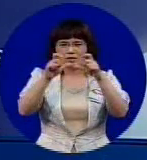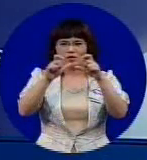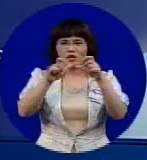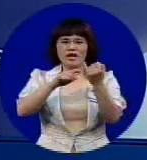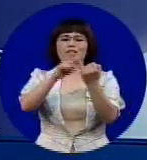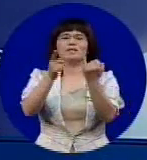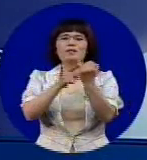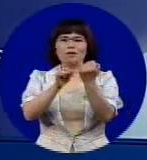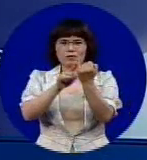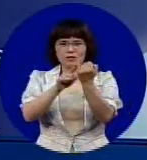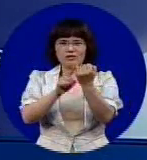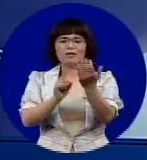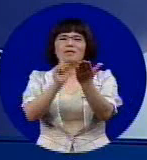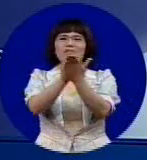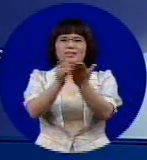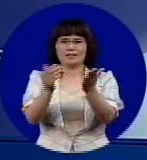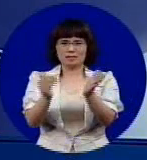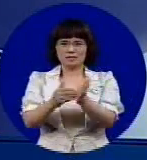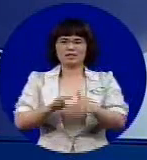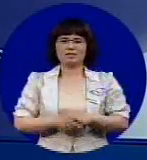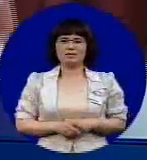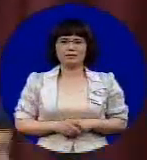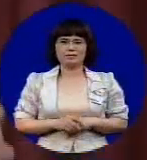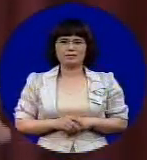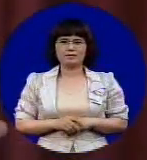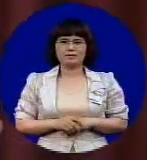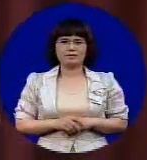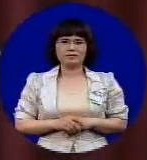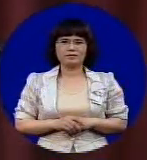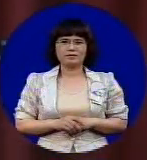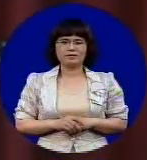위해 카메라 앞에 선 임신부들을 만나봤습니다.